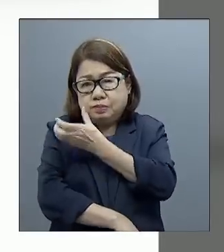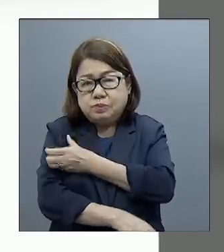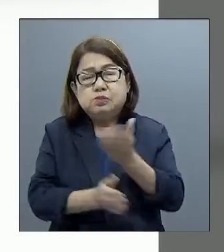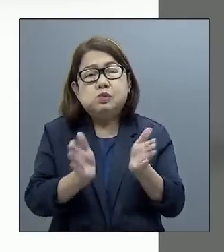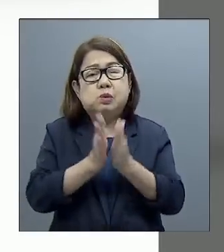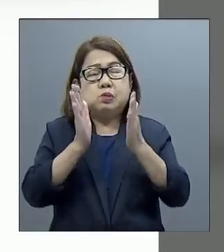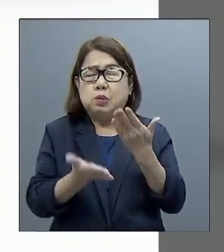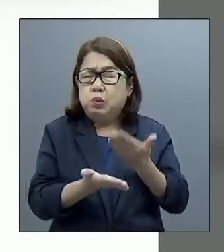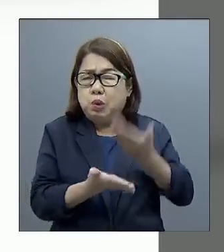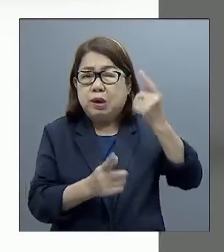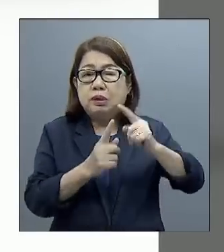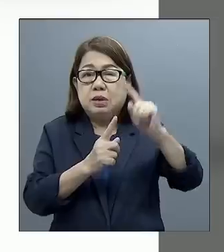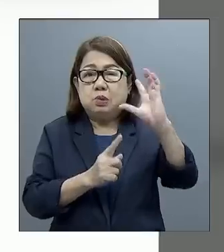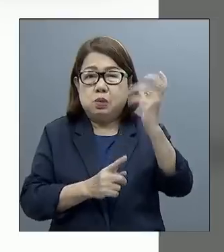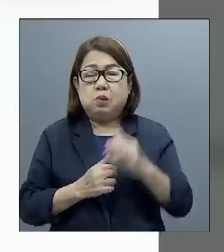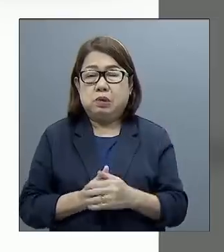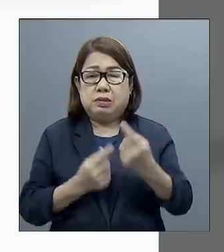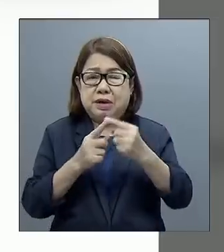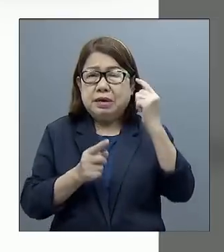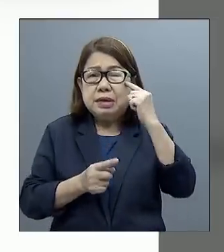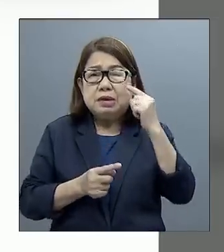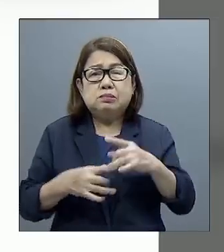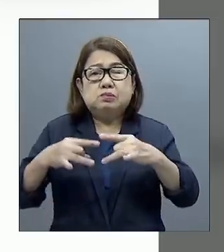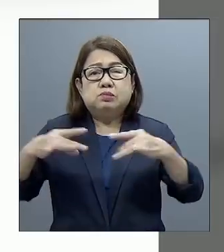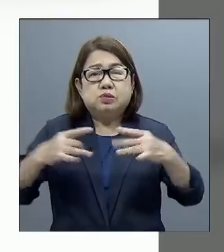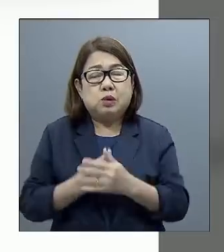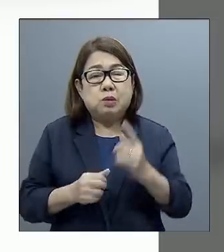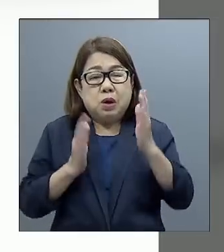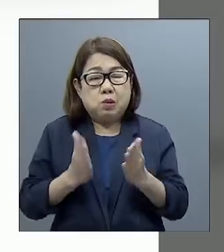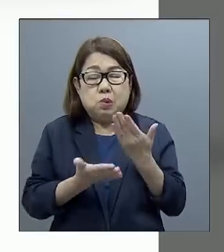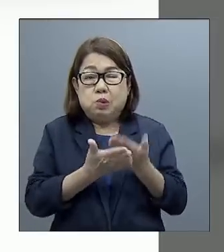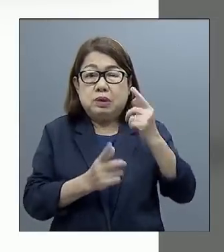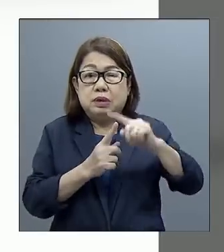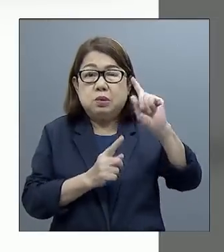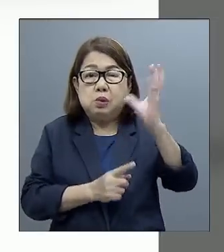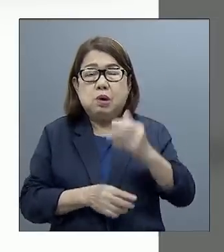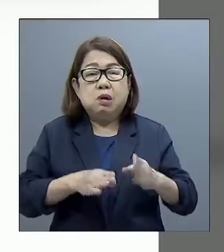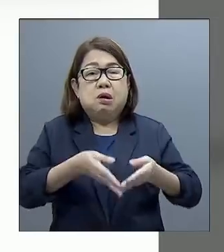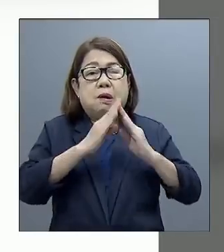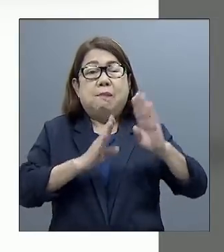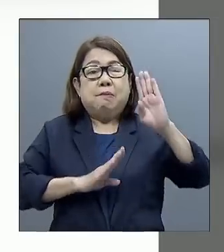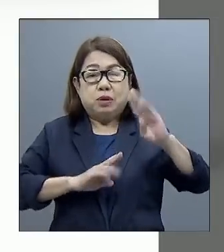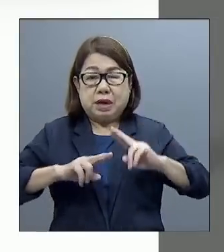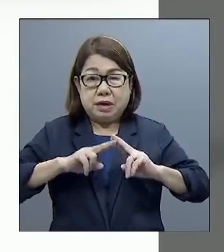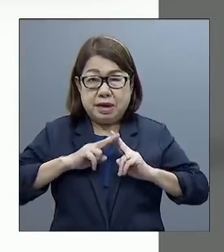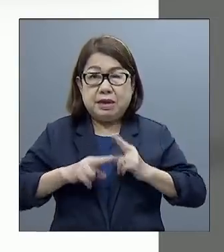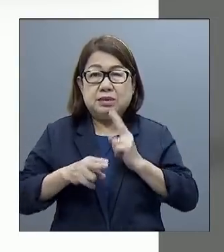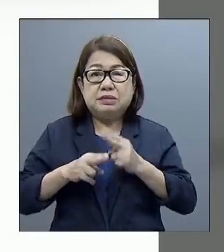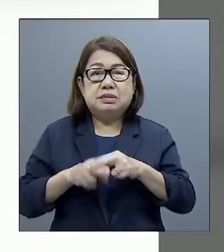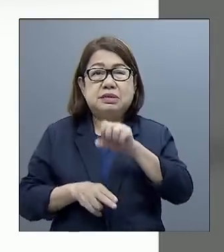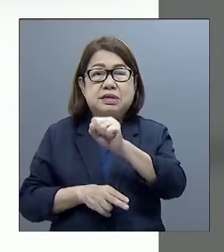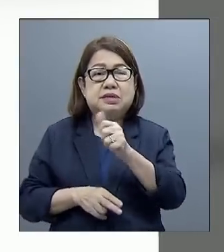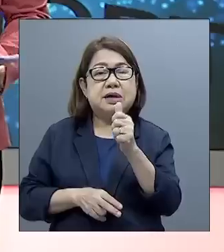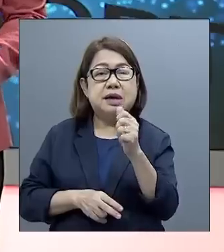จจะดูย้อนแย้งหน่อยนะคะเพราะว่ามัสเนี่ยเขาเพิ่งจะตั้งบริษัทพัฒนา AI ของตัวเองขึ้นมาค่ะชื่อบริษัท XAI ค่ะ